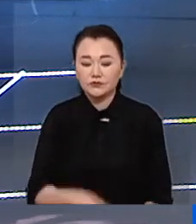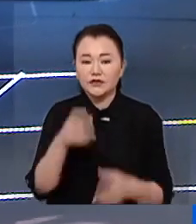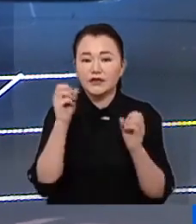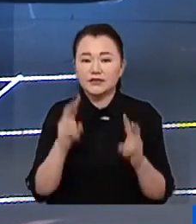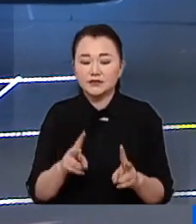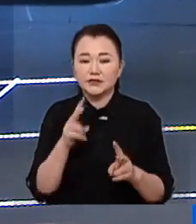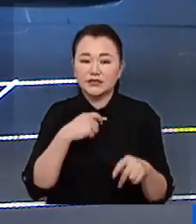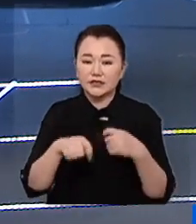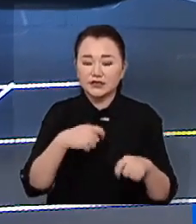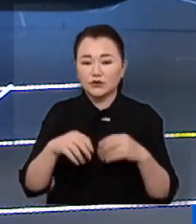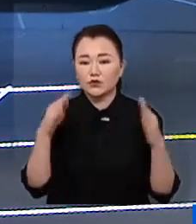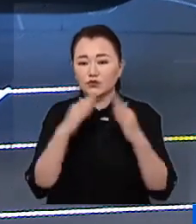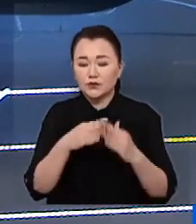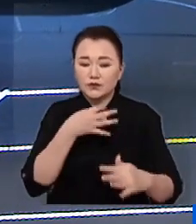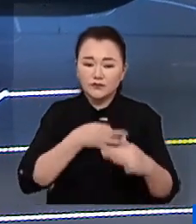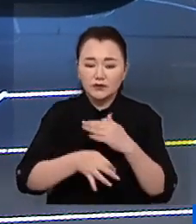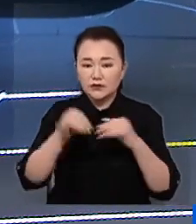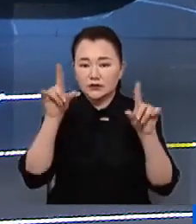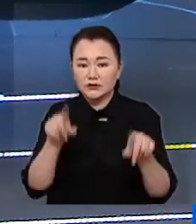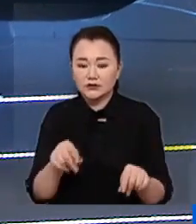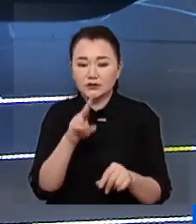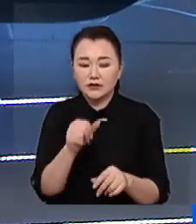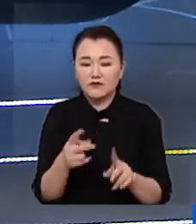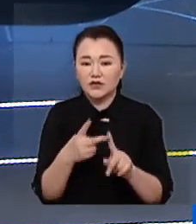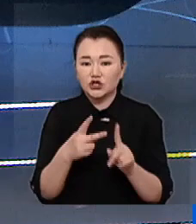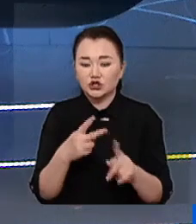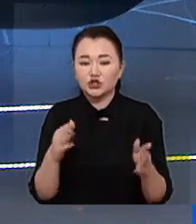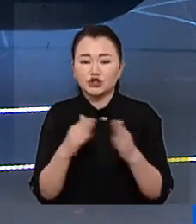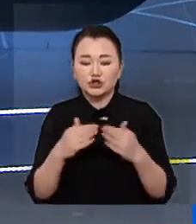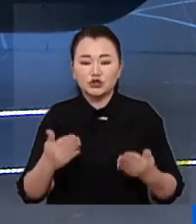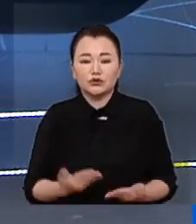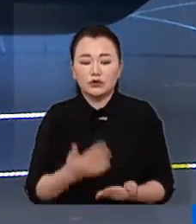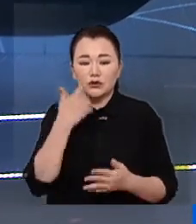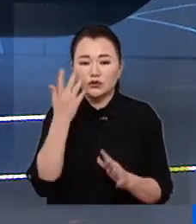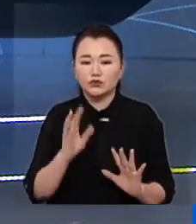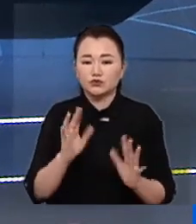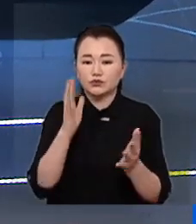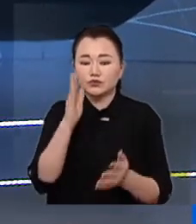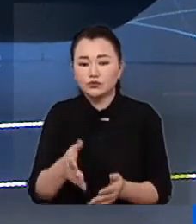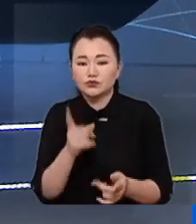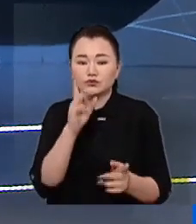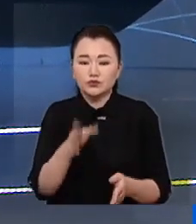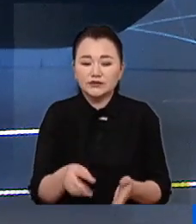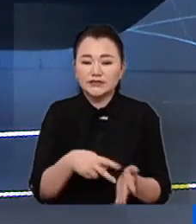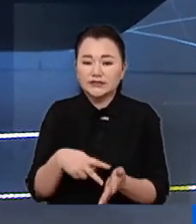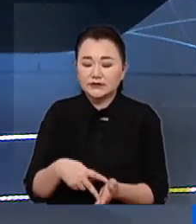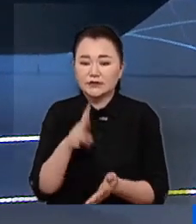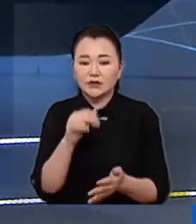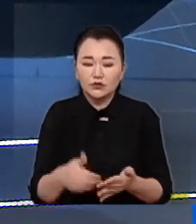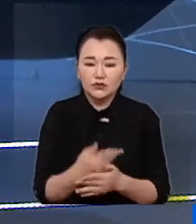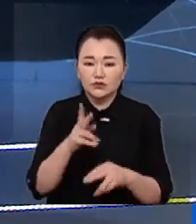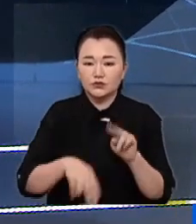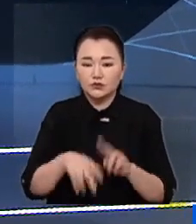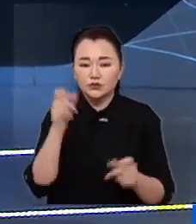Эксперты рынка недвижимости прогнозируют снижение цен на вторичное жилье. Когда это может произойти? И что будет с ценами на